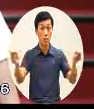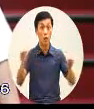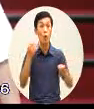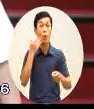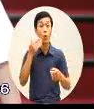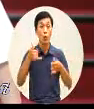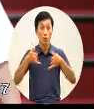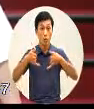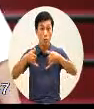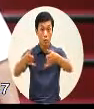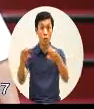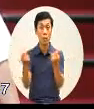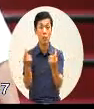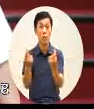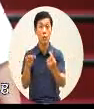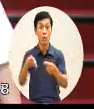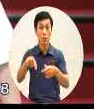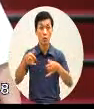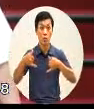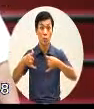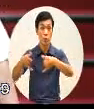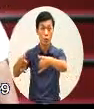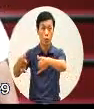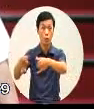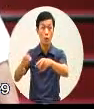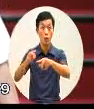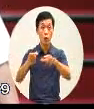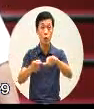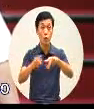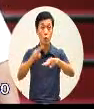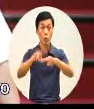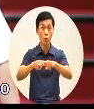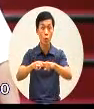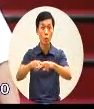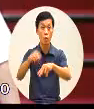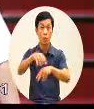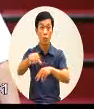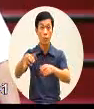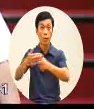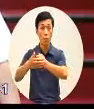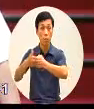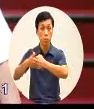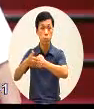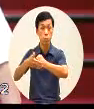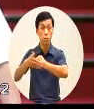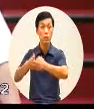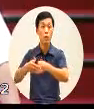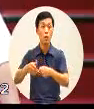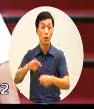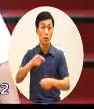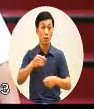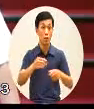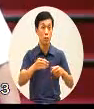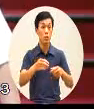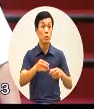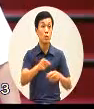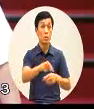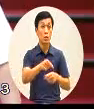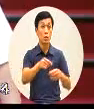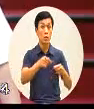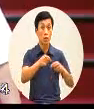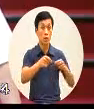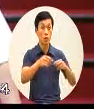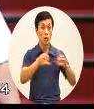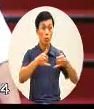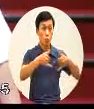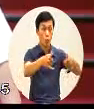说这一条是我们的讲的是公共设施保留地计划道路，那计划道路本来政府就